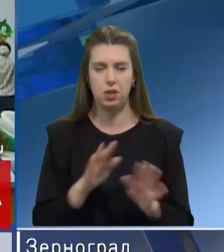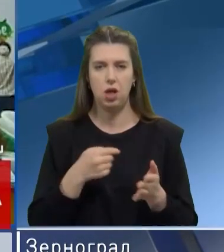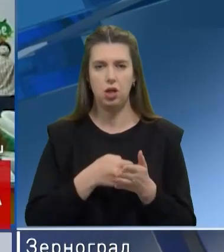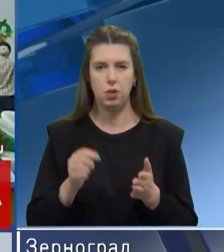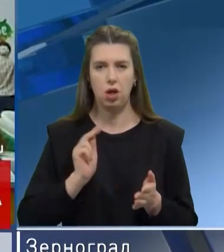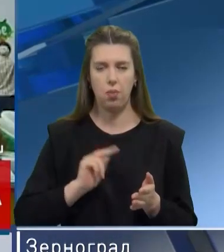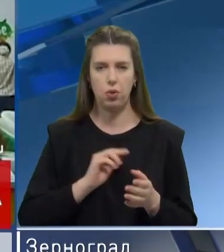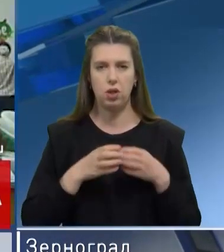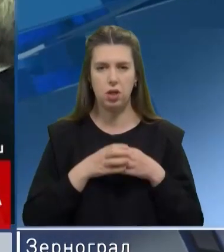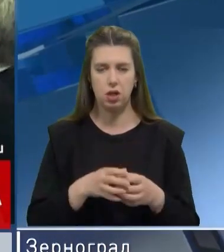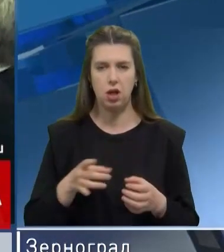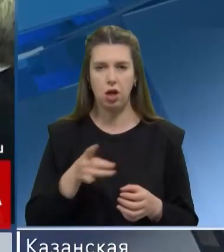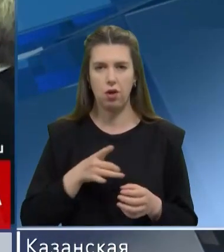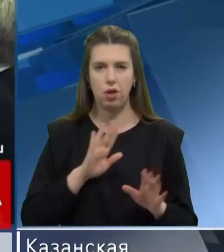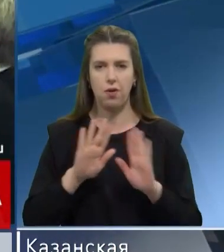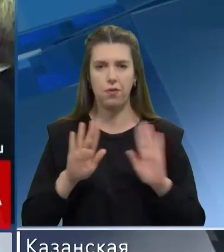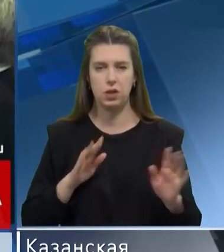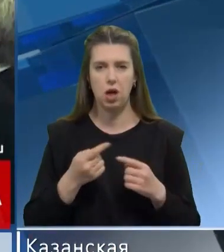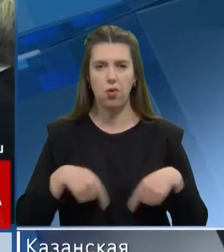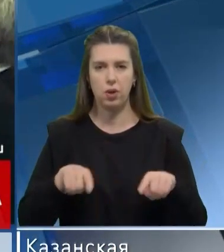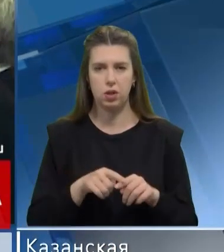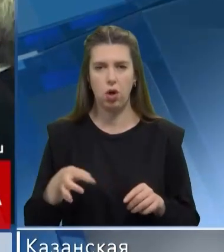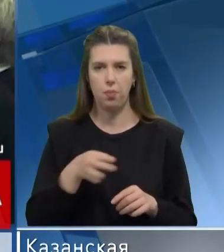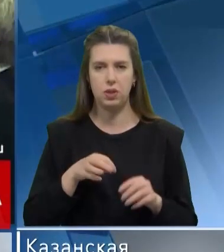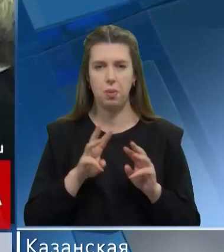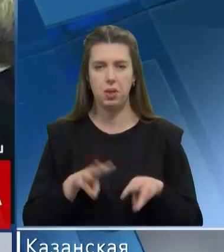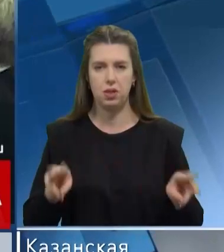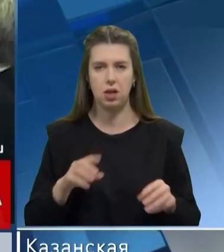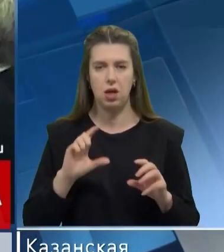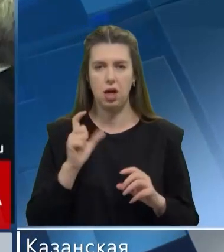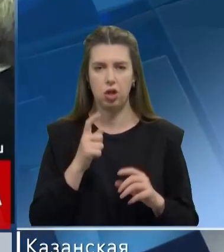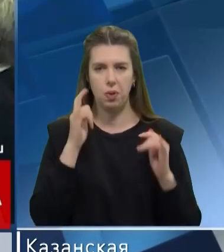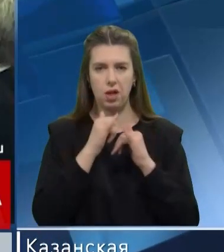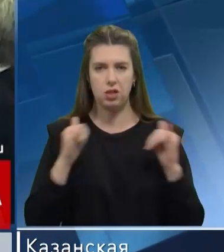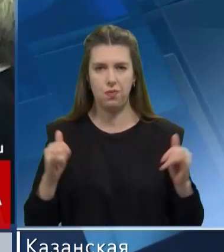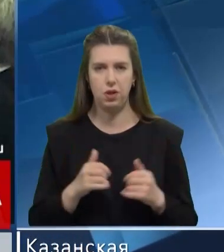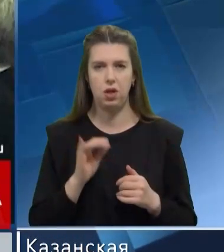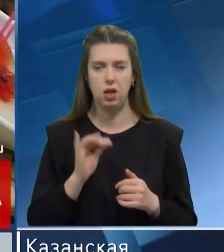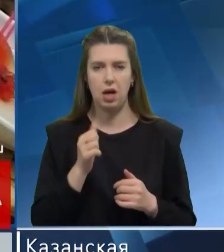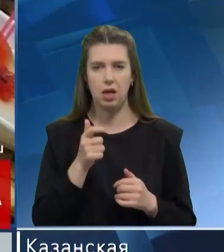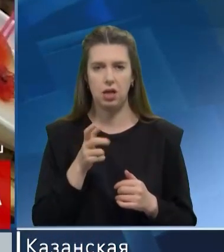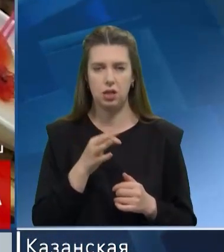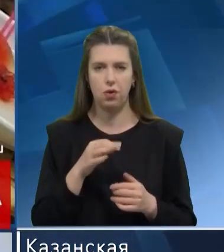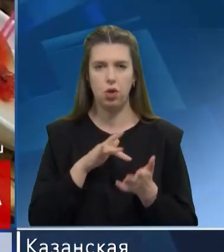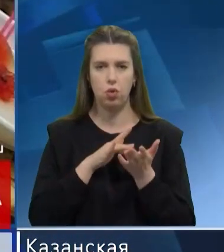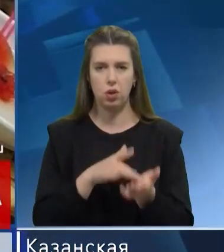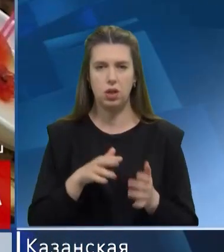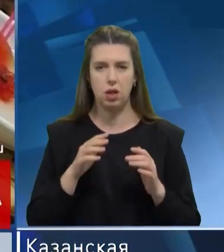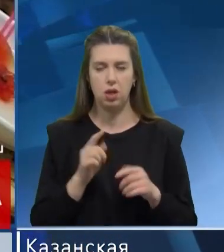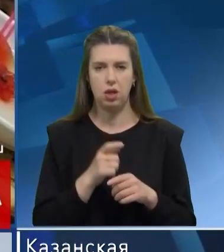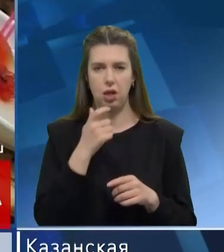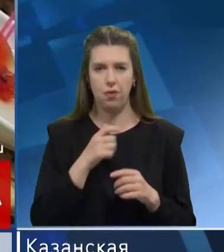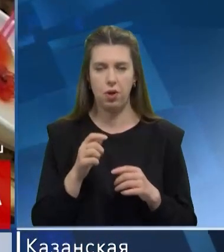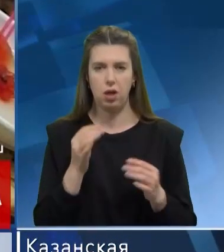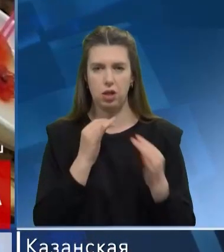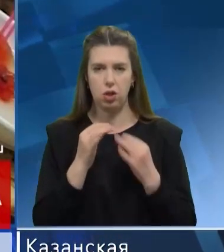Отмечу, работа делегации региона на выставке организована областным министерством экономического развития и агентством по туризму и деловым